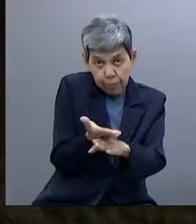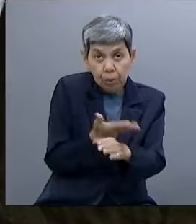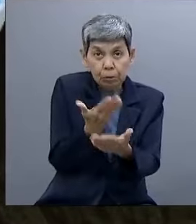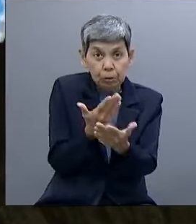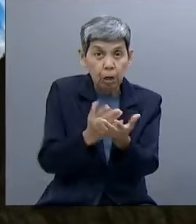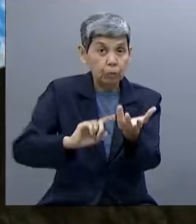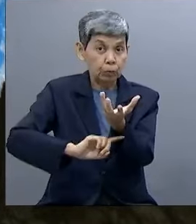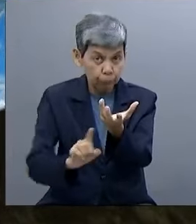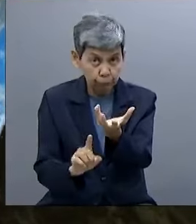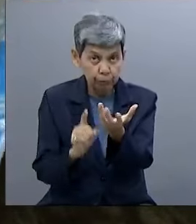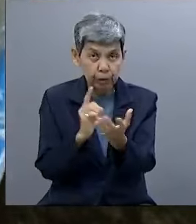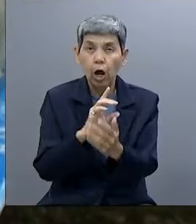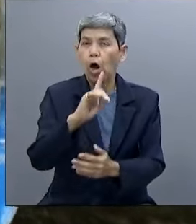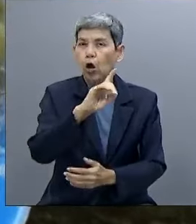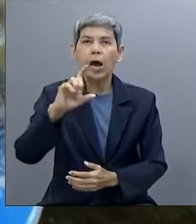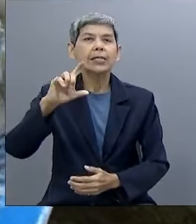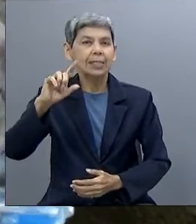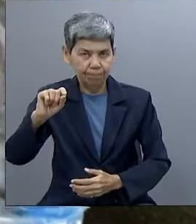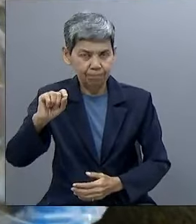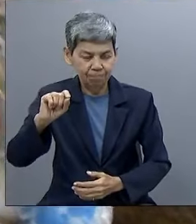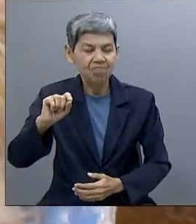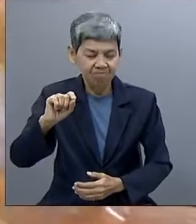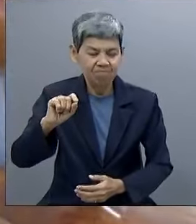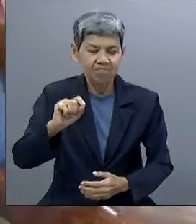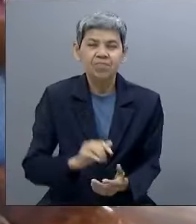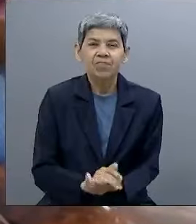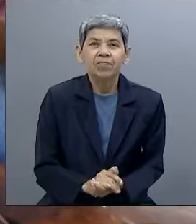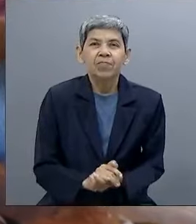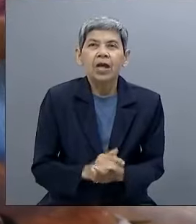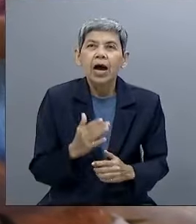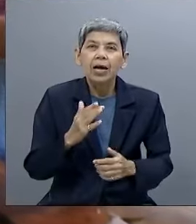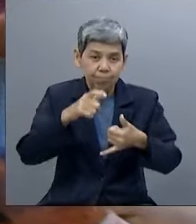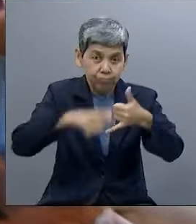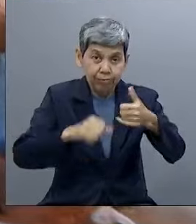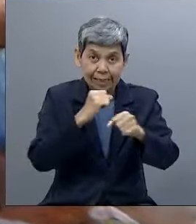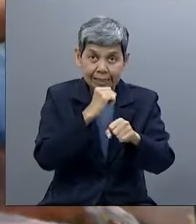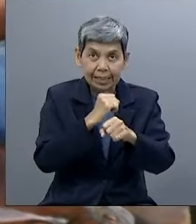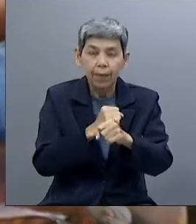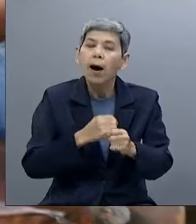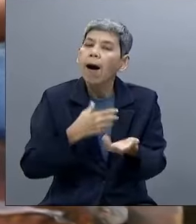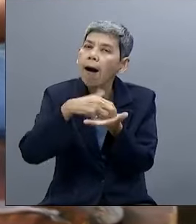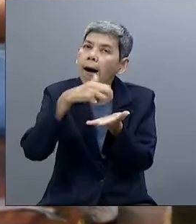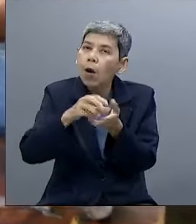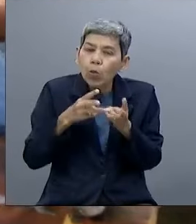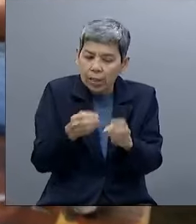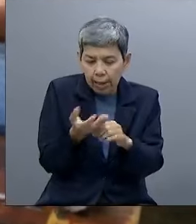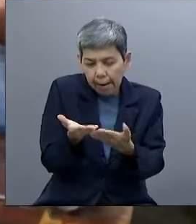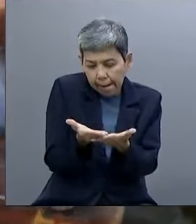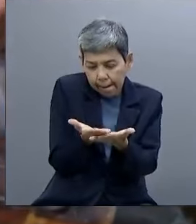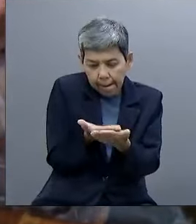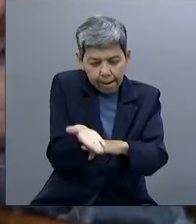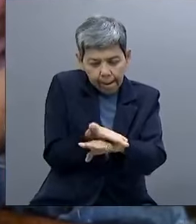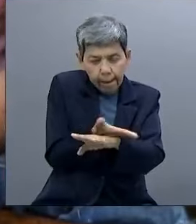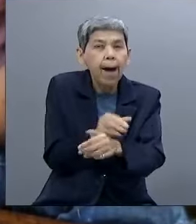จะตกอยู่ที่ประมาณ120บาทต่อกิโลกรัมเลยทีเดียวป้าเขียวเจ้าของธุรกิจได้ถ่ายทอดทักษะการแล่ปลาให้กับเรา